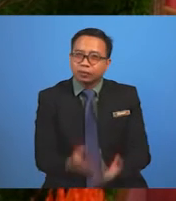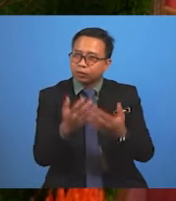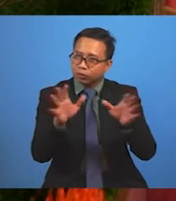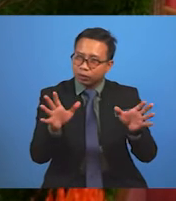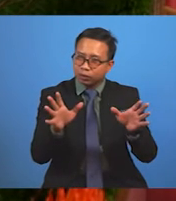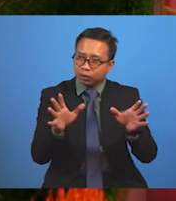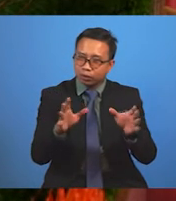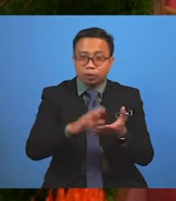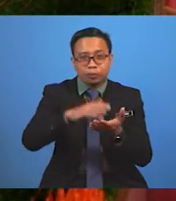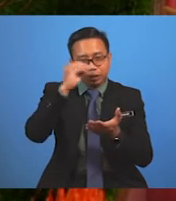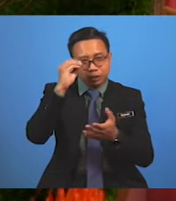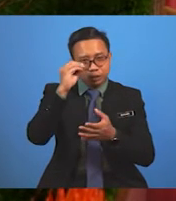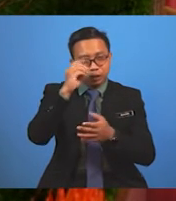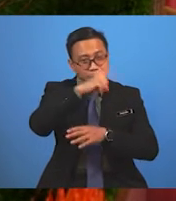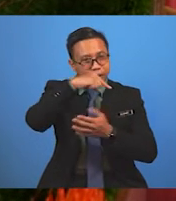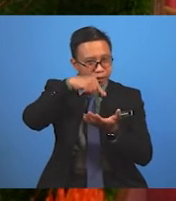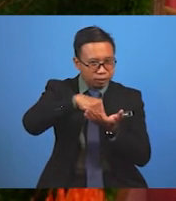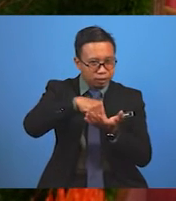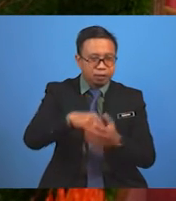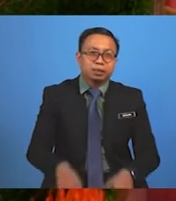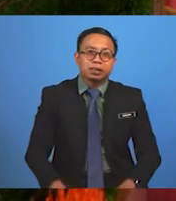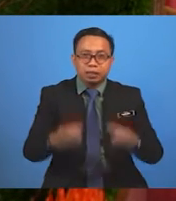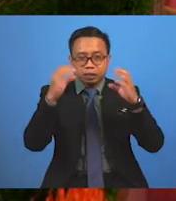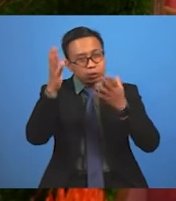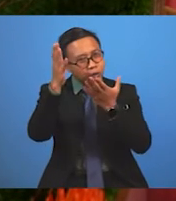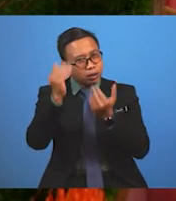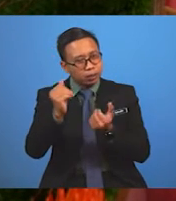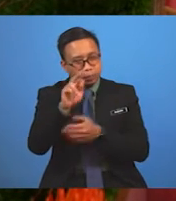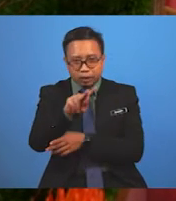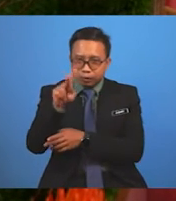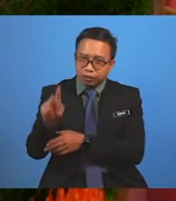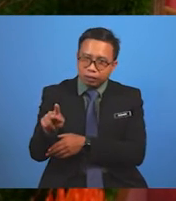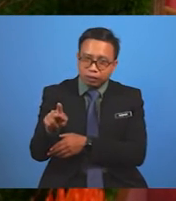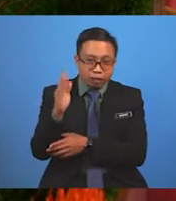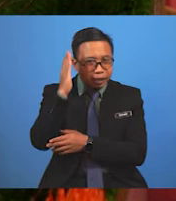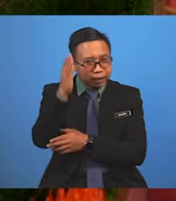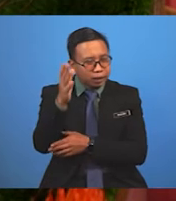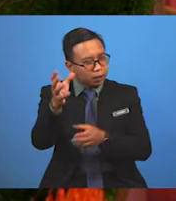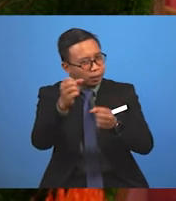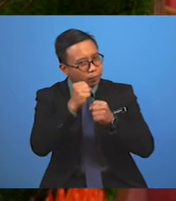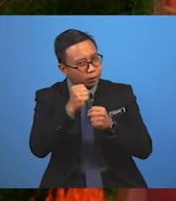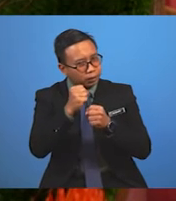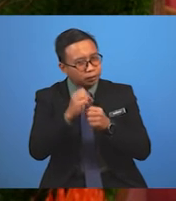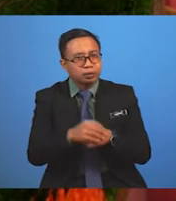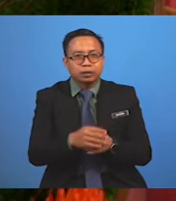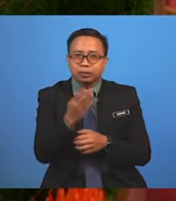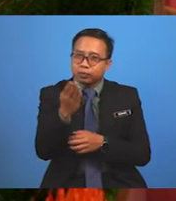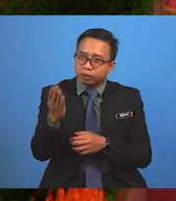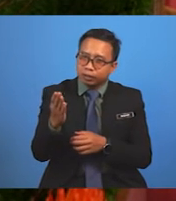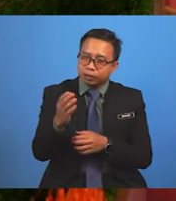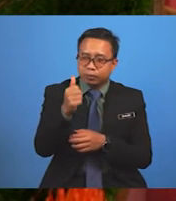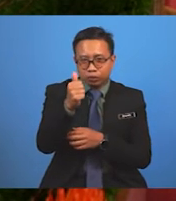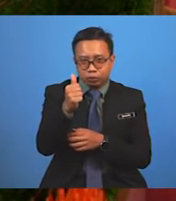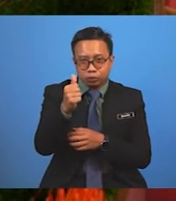Saja sesi pembelajaran kita hari ini. Cikgu harap pelajar-pelajar akan mendapat sesuatu yang berguna